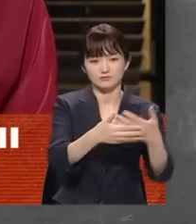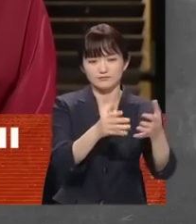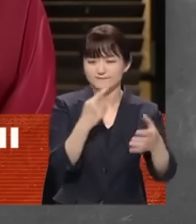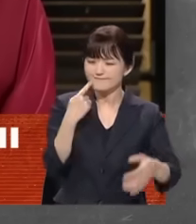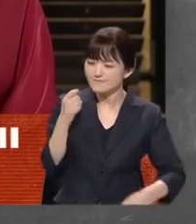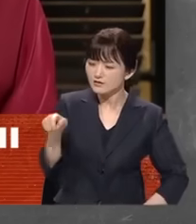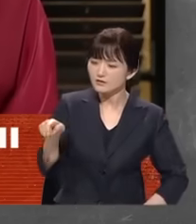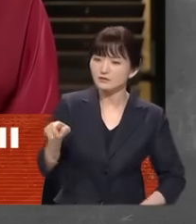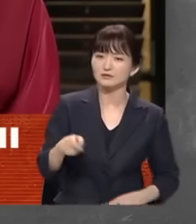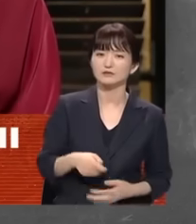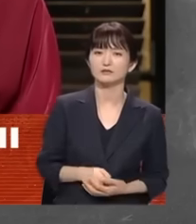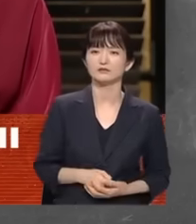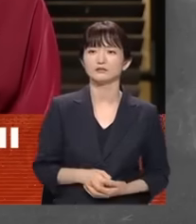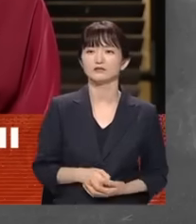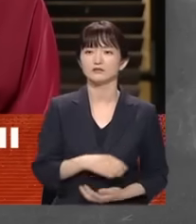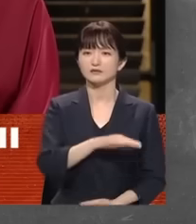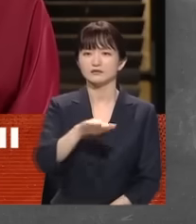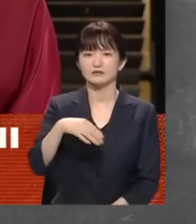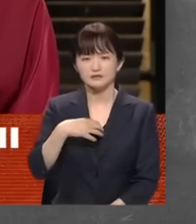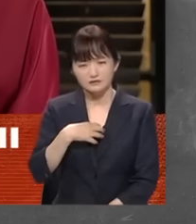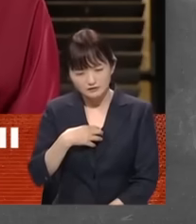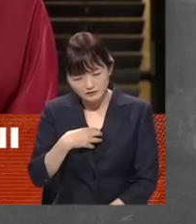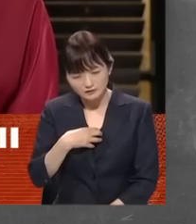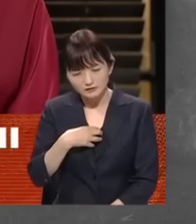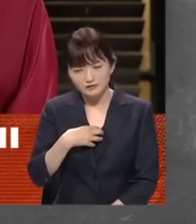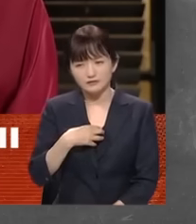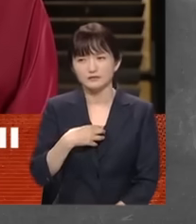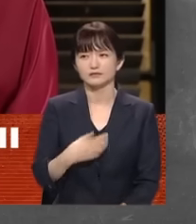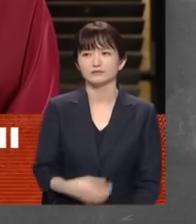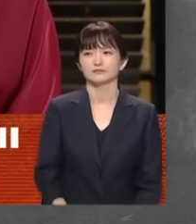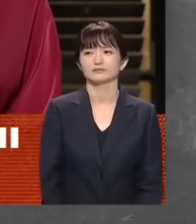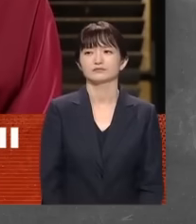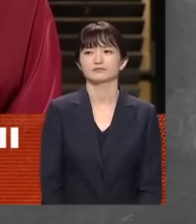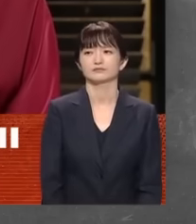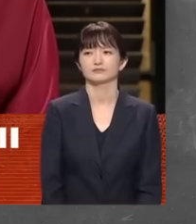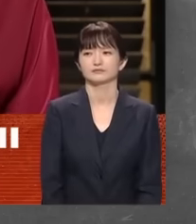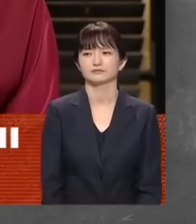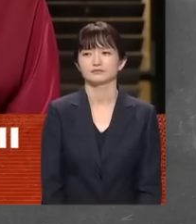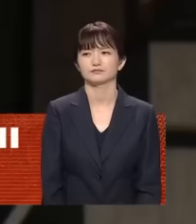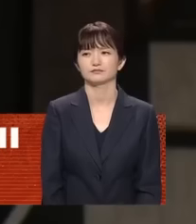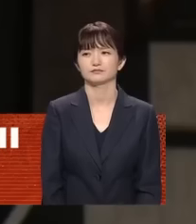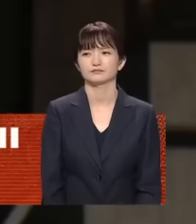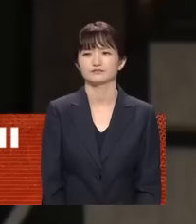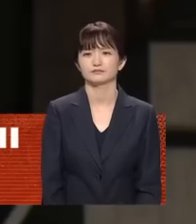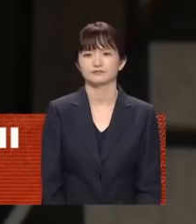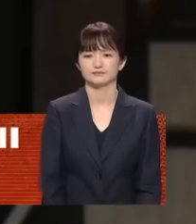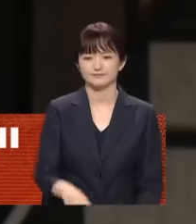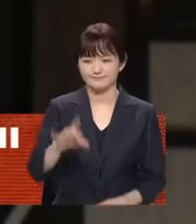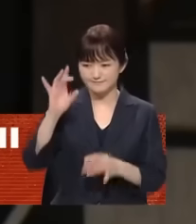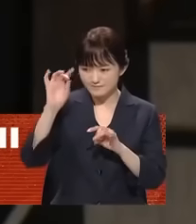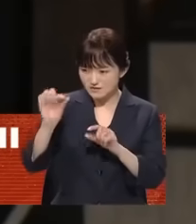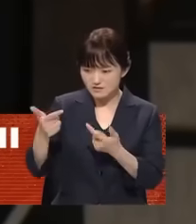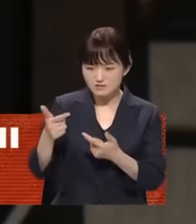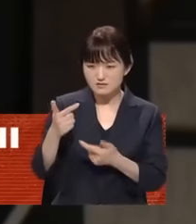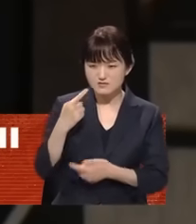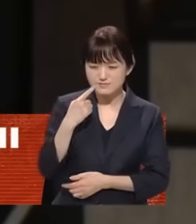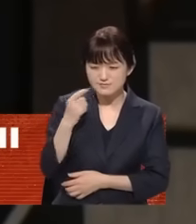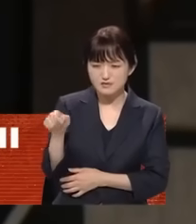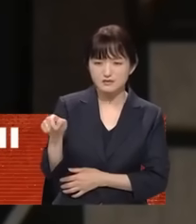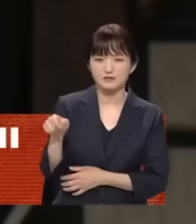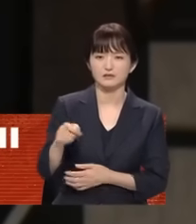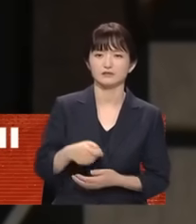있대요 저희가 솔직히 좀 염려된 부분도 그 부분인데 가만두지 않겠다라고 협박을 하고 있는데